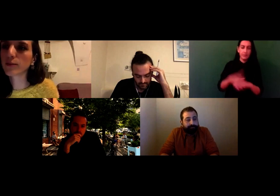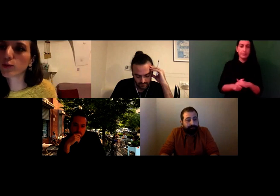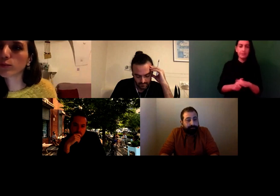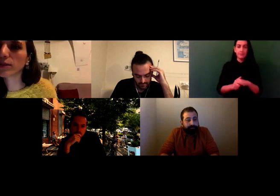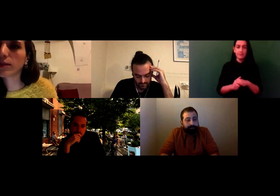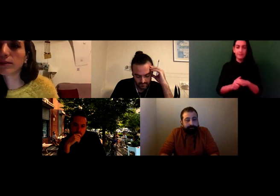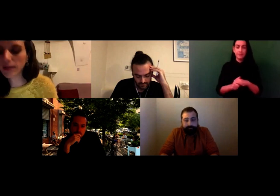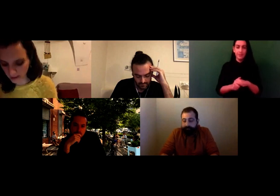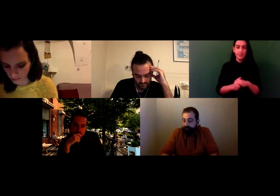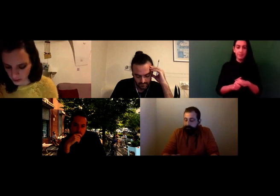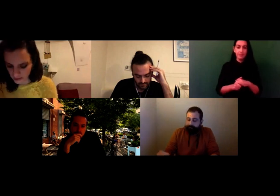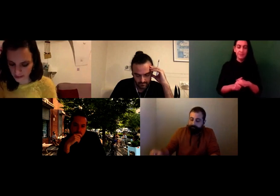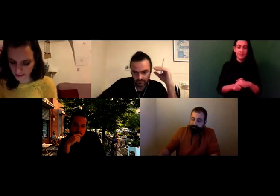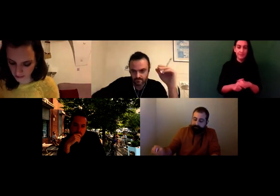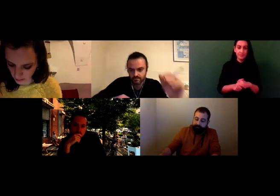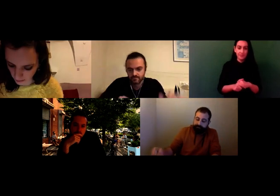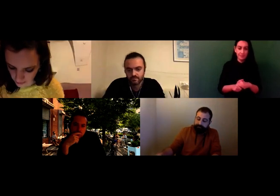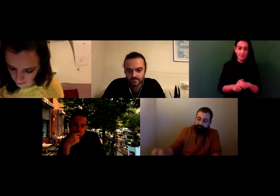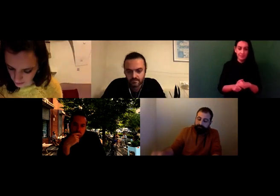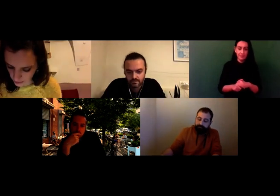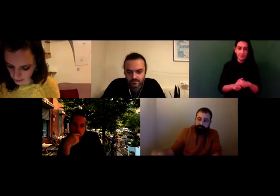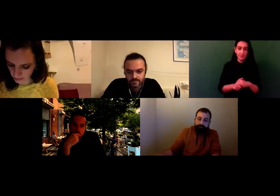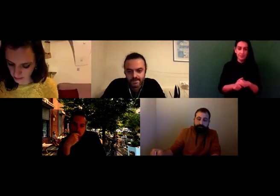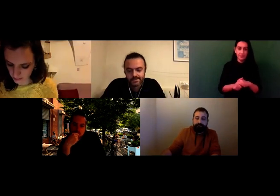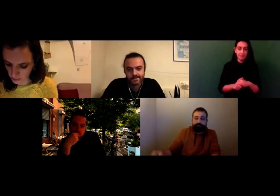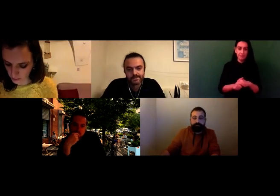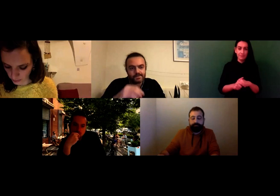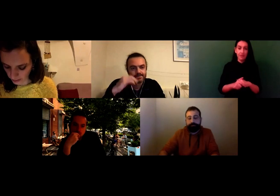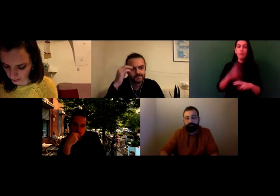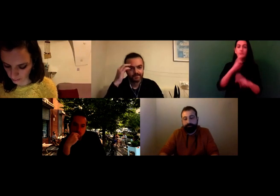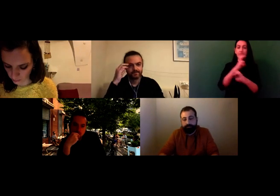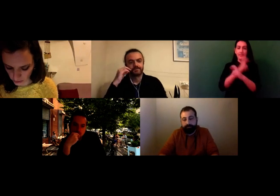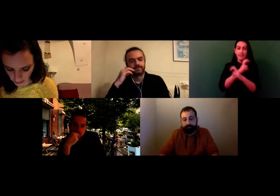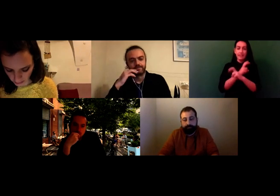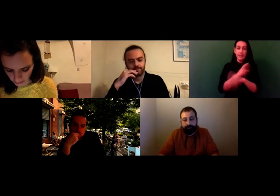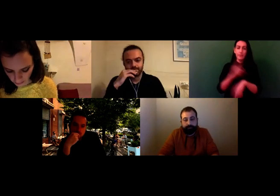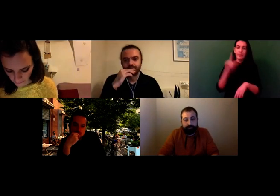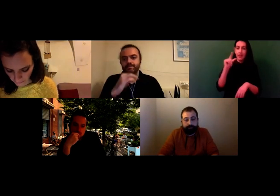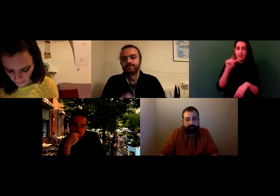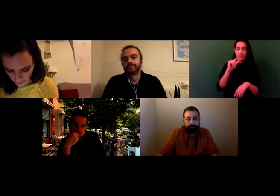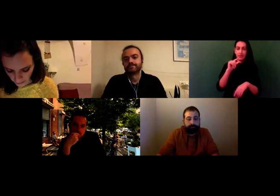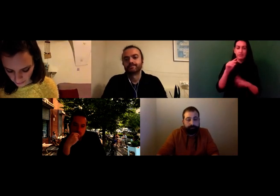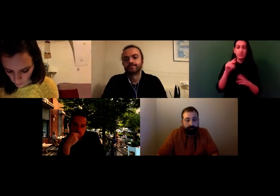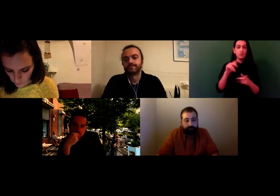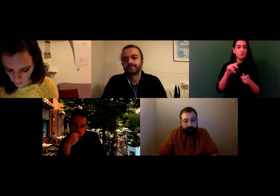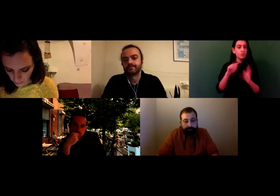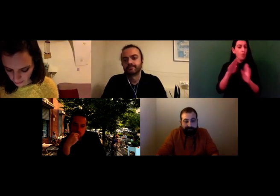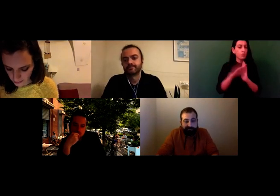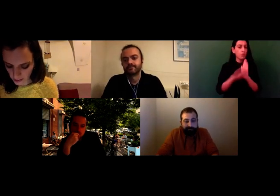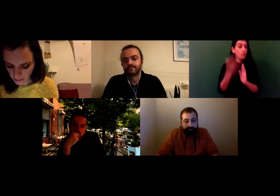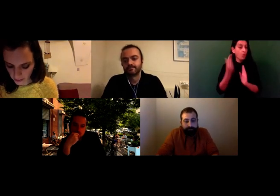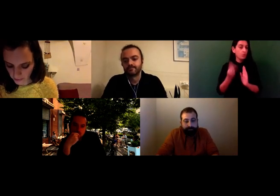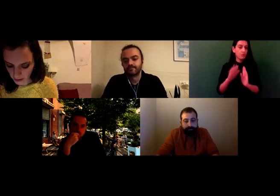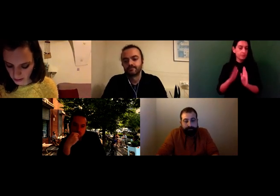geçen oturumda da dile gelmişti. Riskin azaltıcı bir yöntem olarak öne çıkardı. Dördüncü olarak